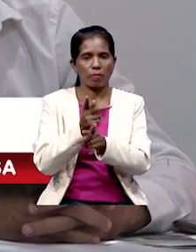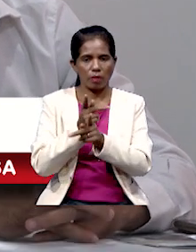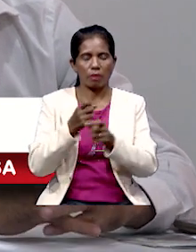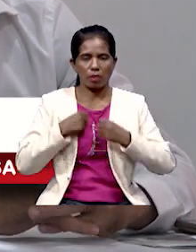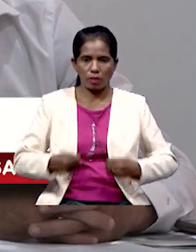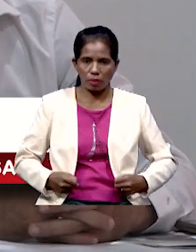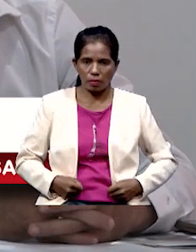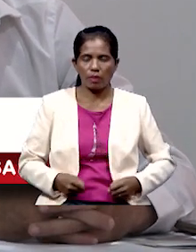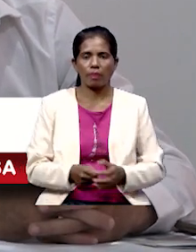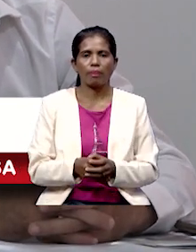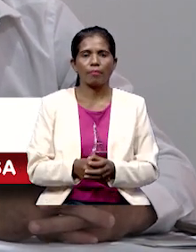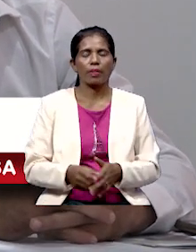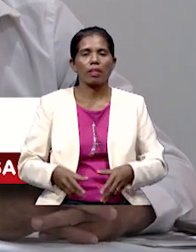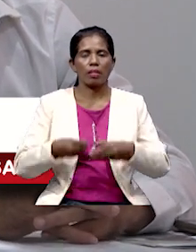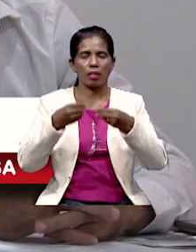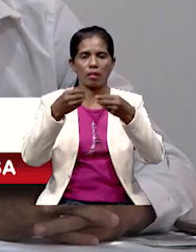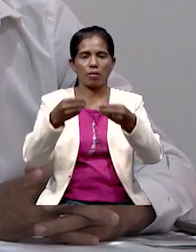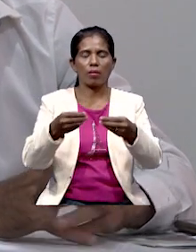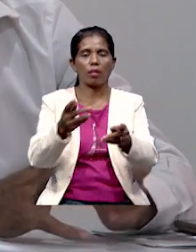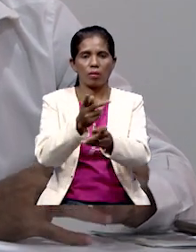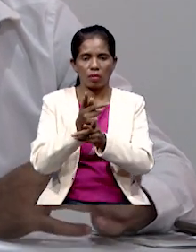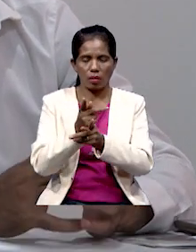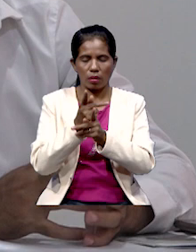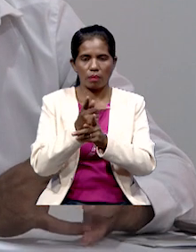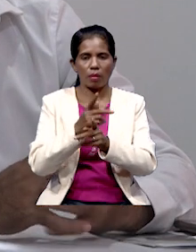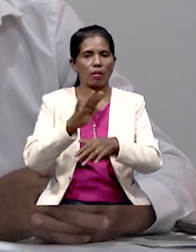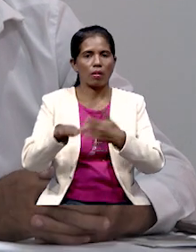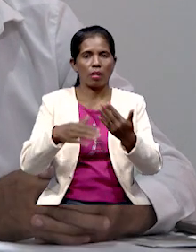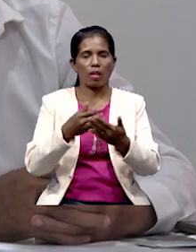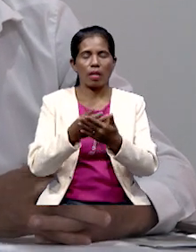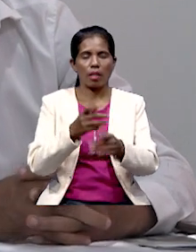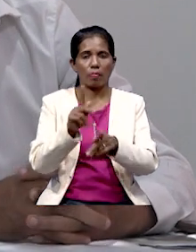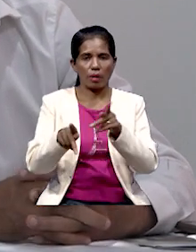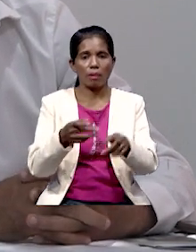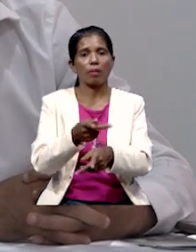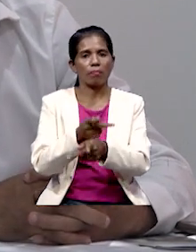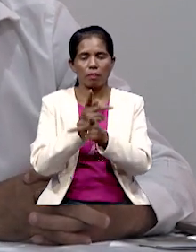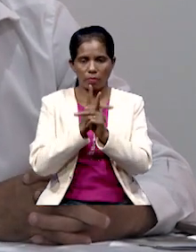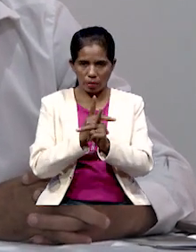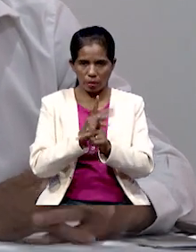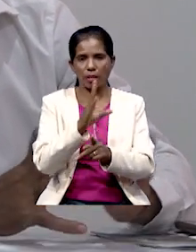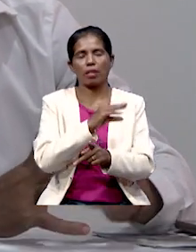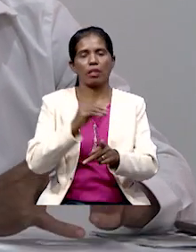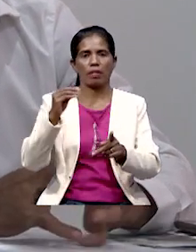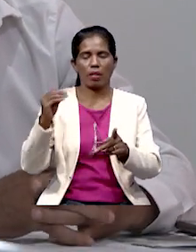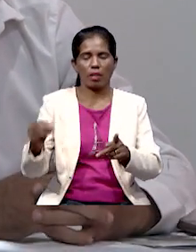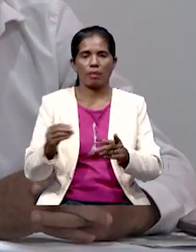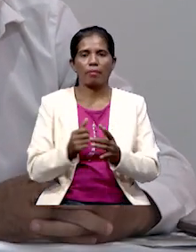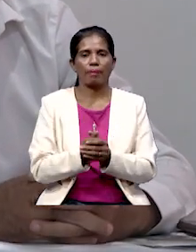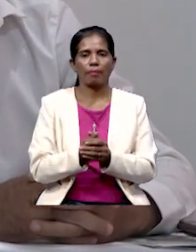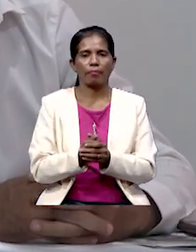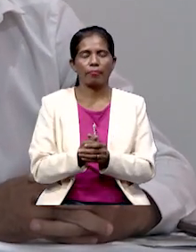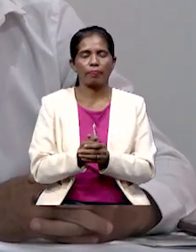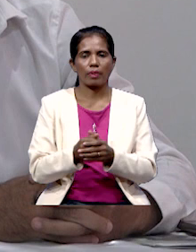ne nia fo proteção ba parte nebe mak halo empresta no mos ba parte de nebe